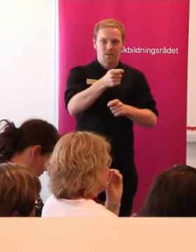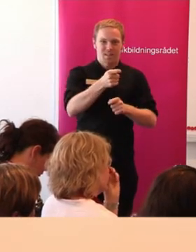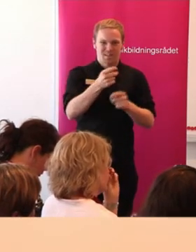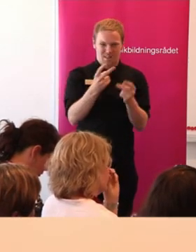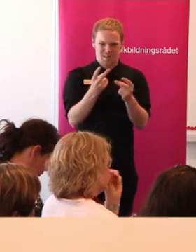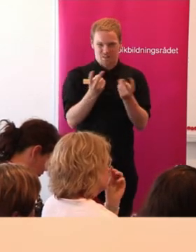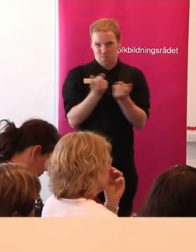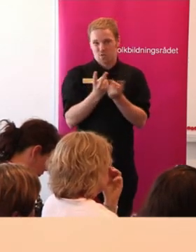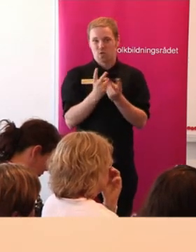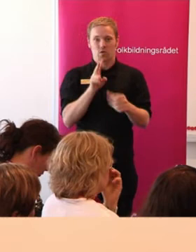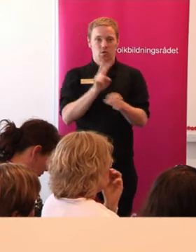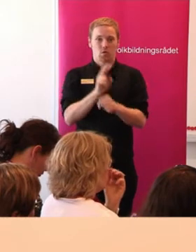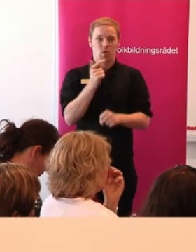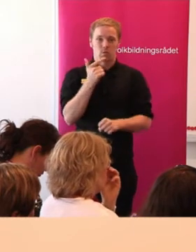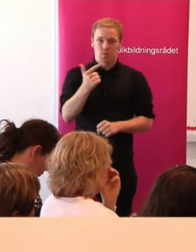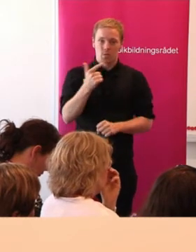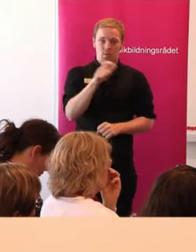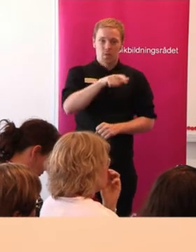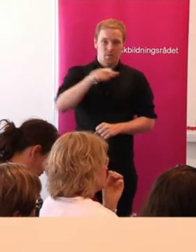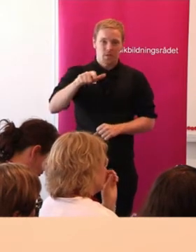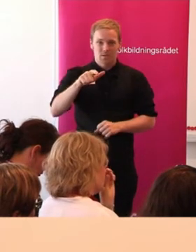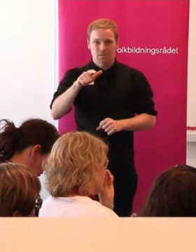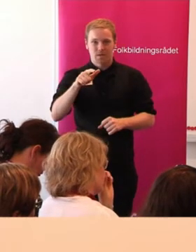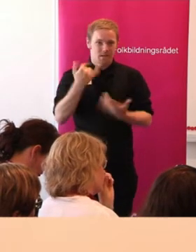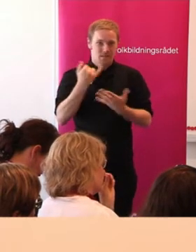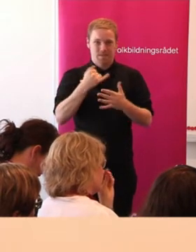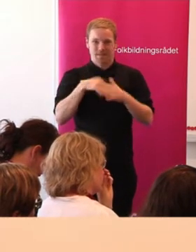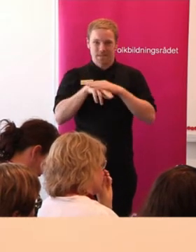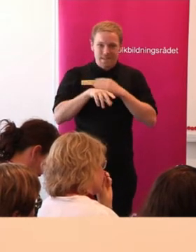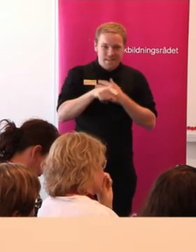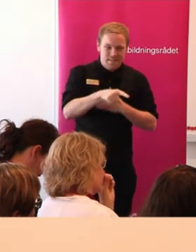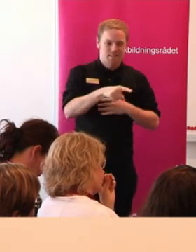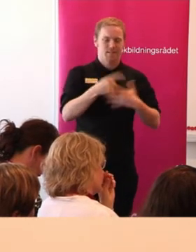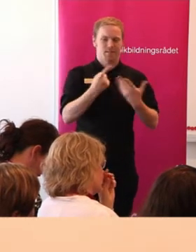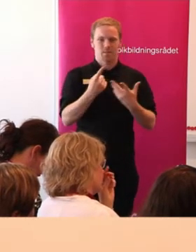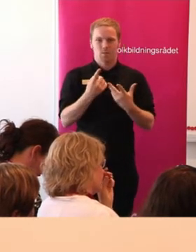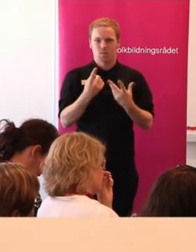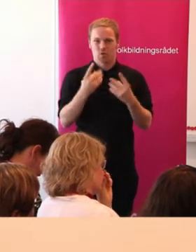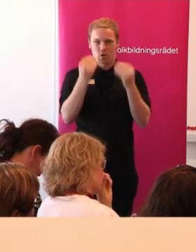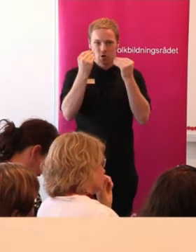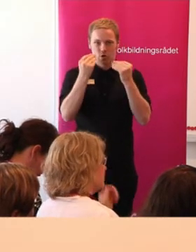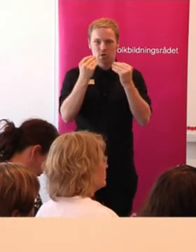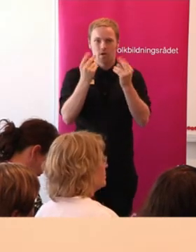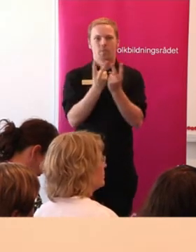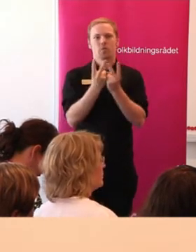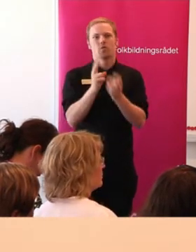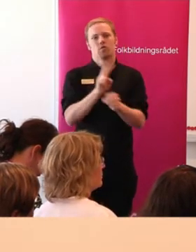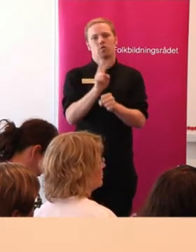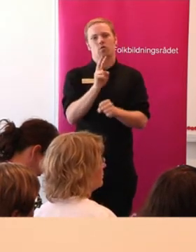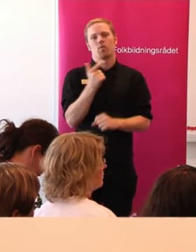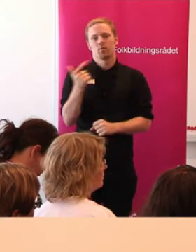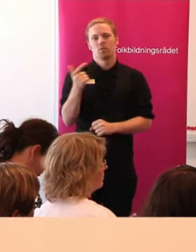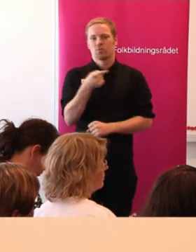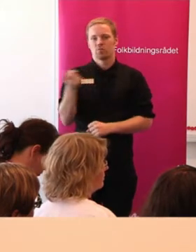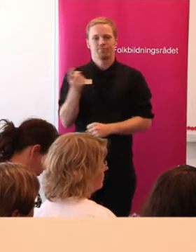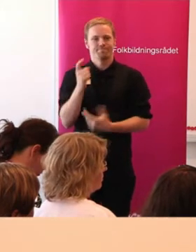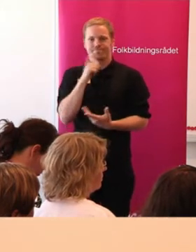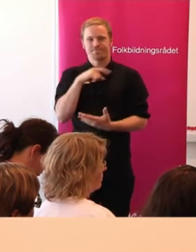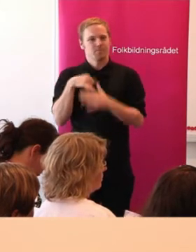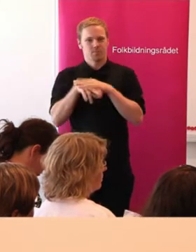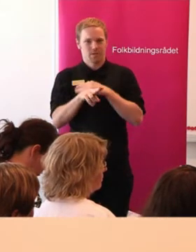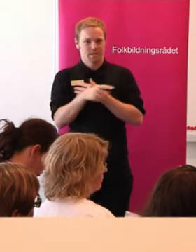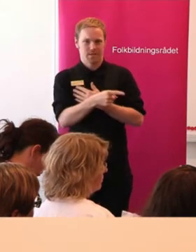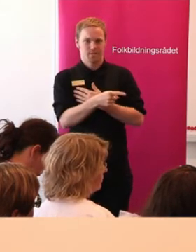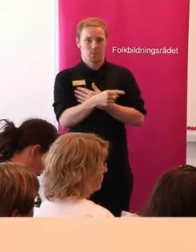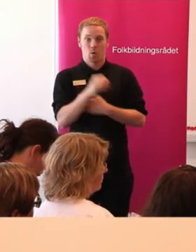000 personer som årligen är inne på den allmänna kursen. Och då innebär det att det är 12 000 som inte kommer in. Och då med 4 000 nya platser